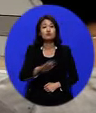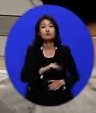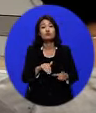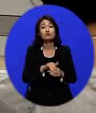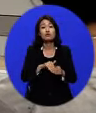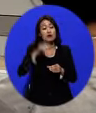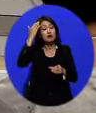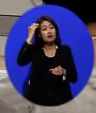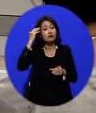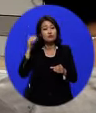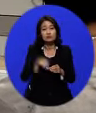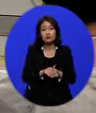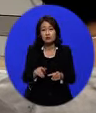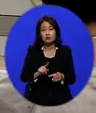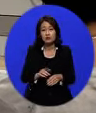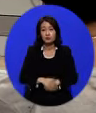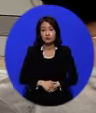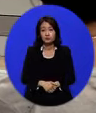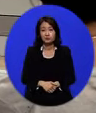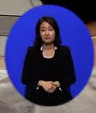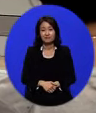문화는 어떤가요?